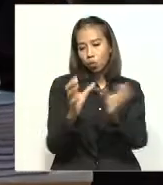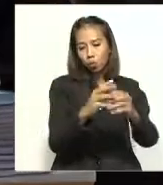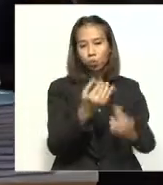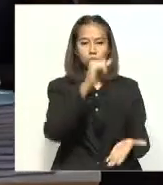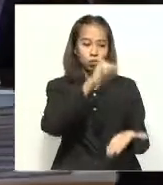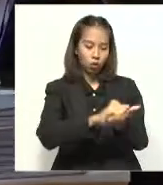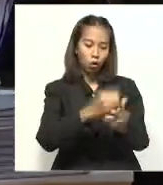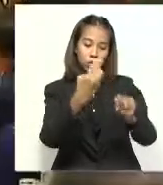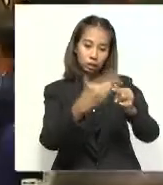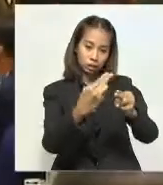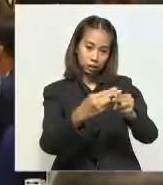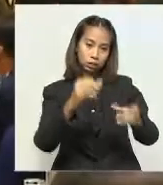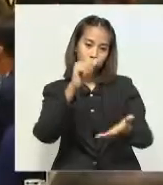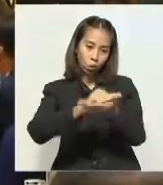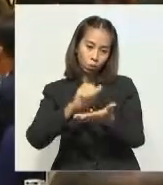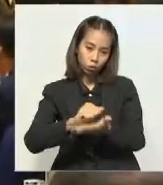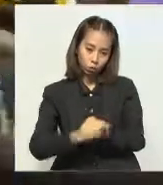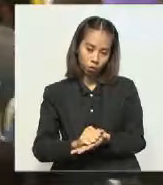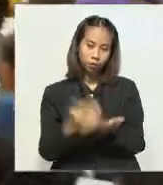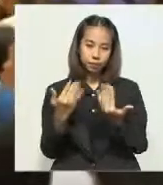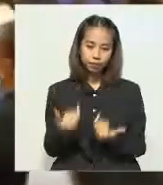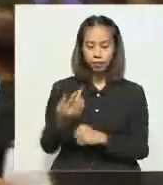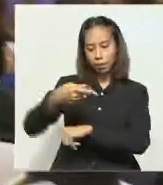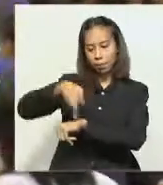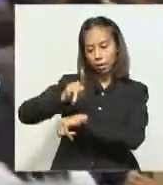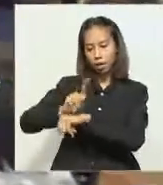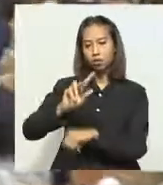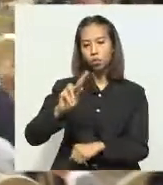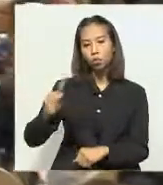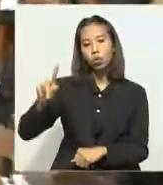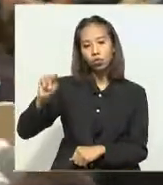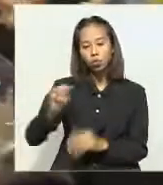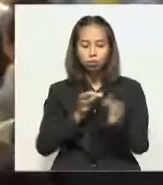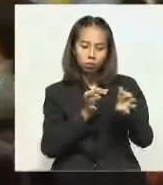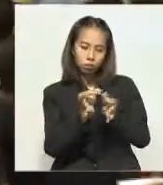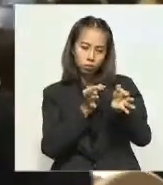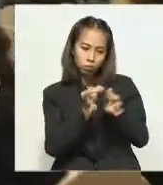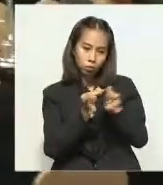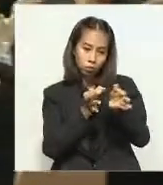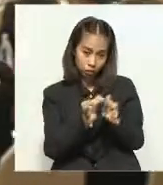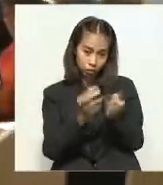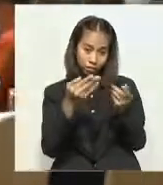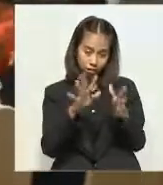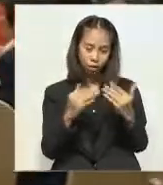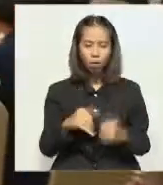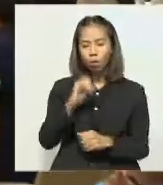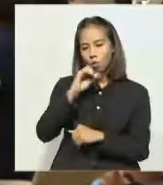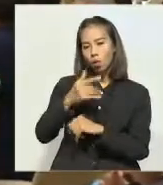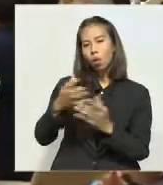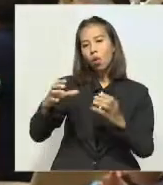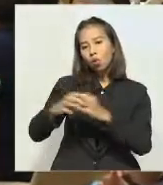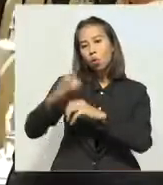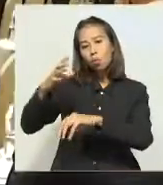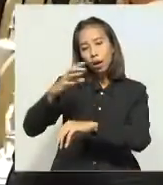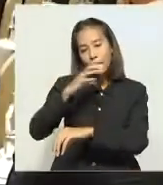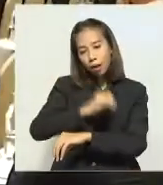จองชื่อพรรคนายอิทธิพลบุญประคองประธานกกต.ได้กล่าวชี้แจงต่อพรรคการเมืองโดยขอให้พรรคการเมืองเดิมและพรรค